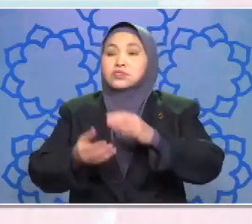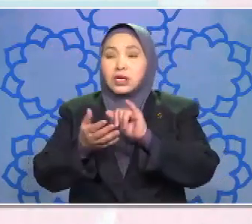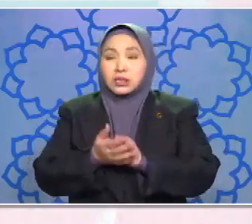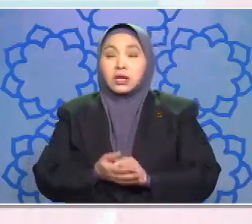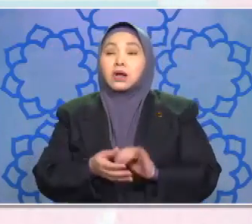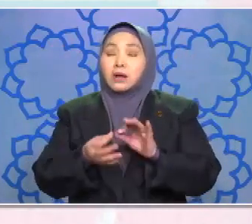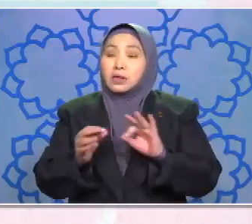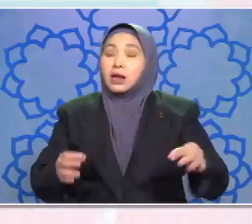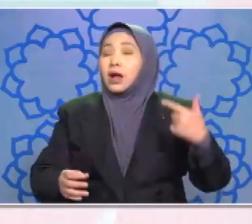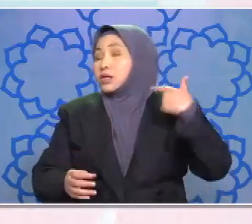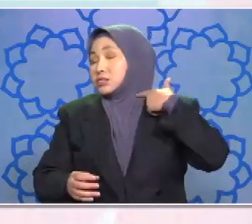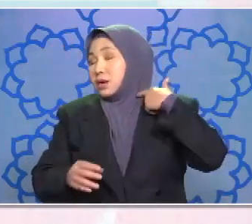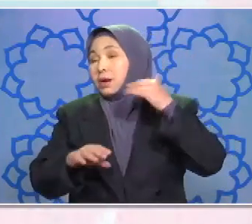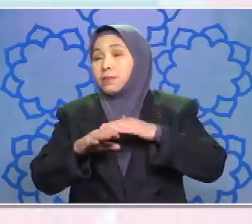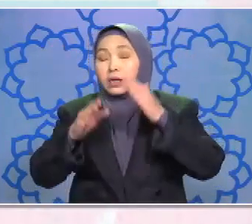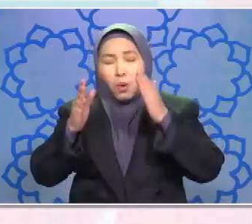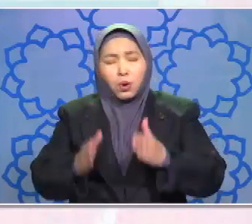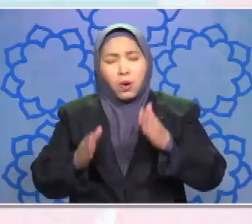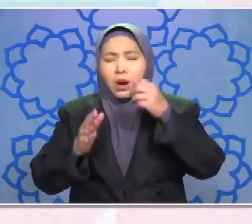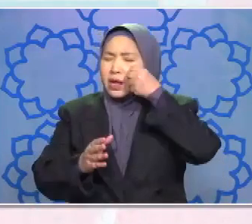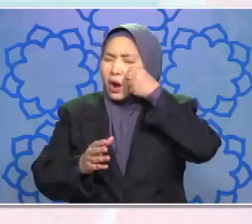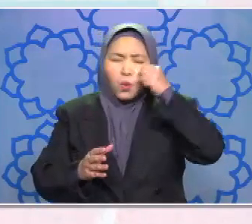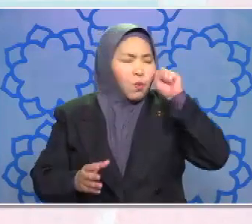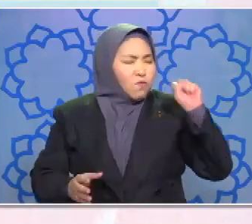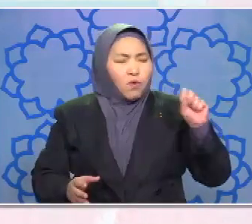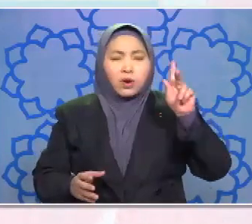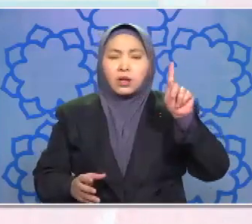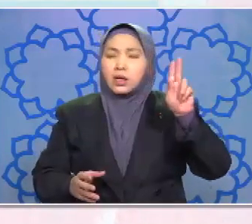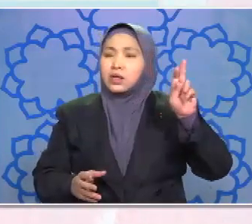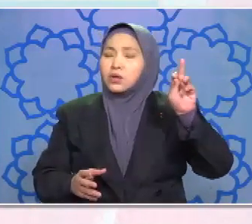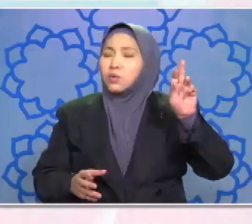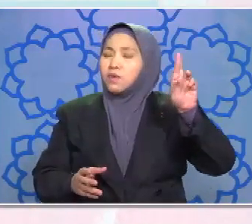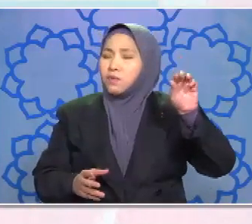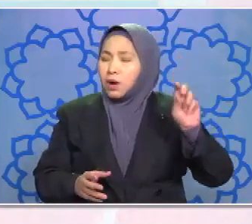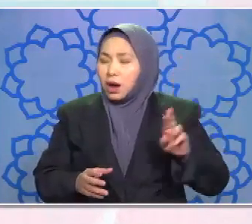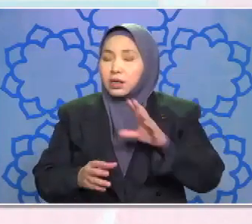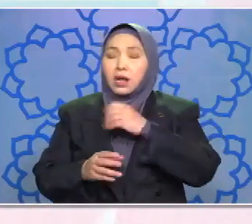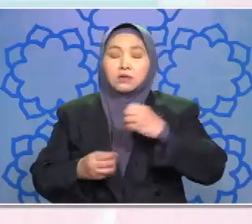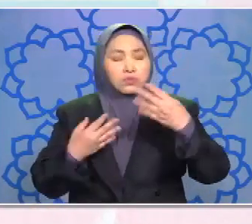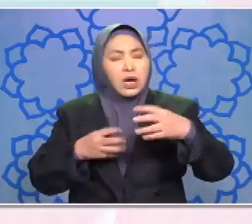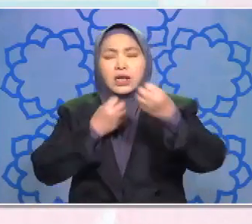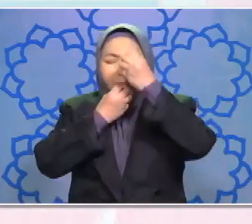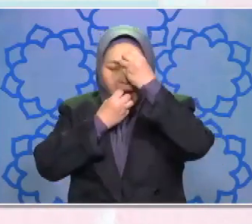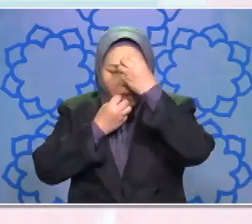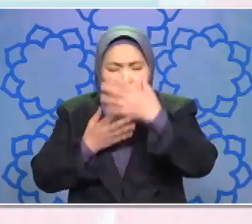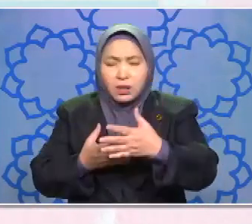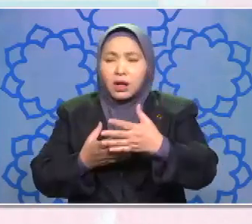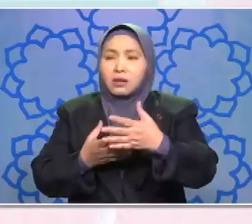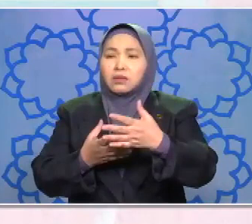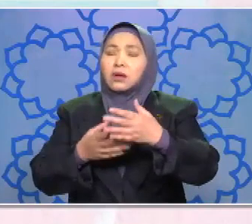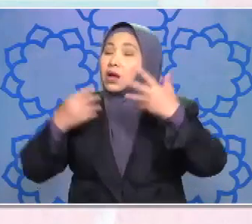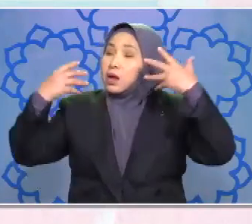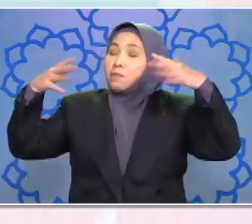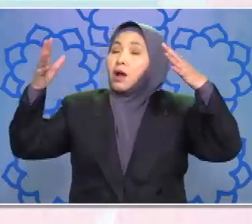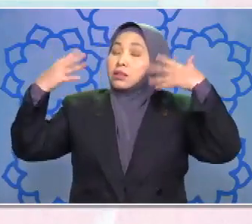50, ancaman terhadap orang-orang yang kufur kepada Allah bila sudah pun dimaklumkan tentang kehebatan